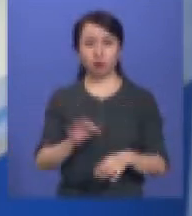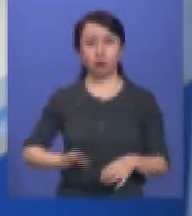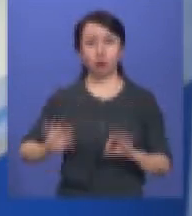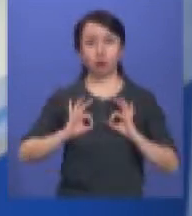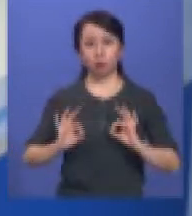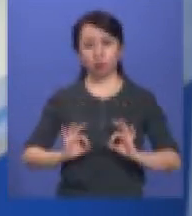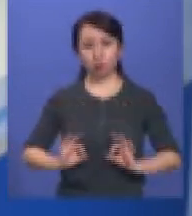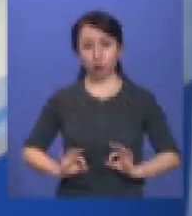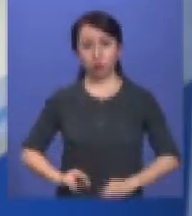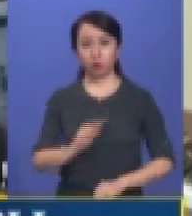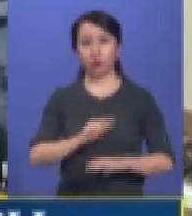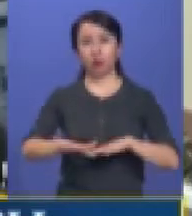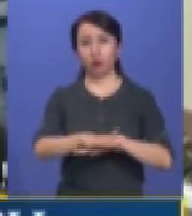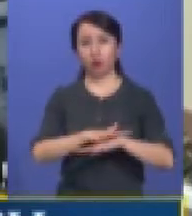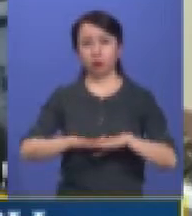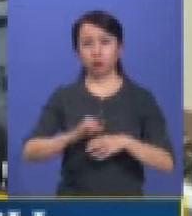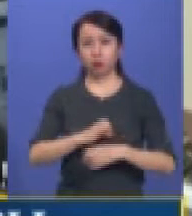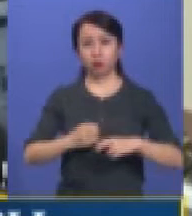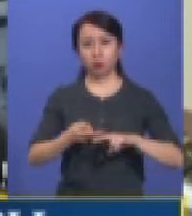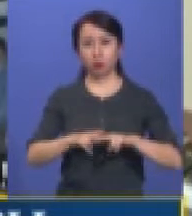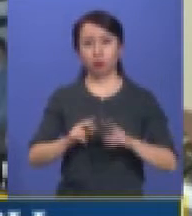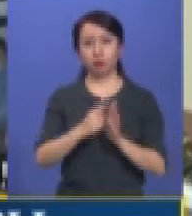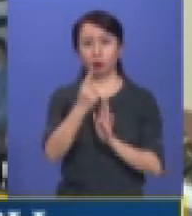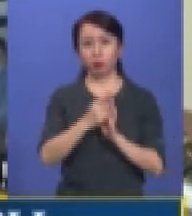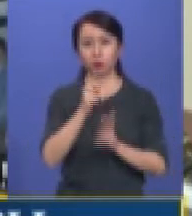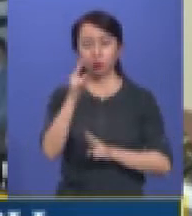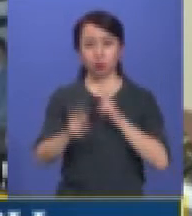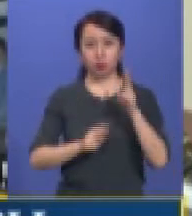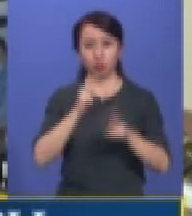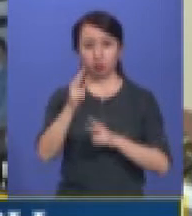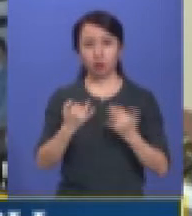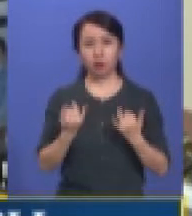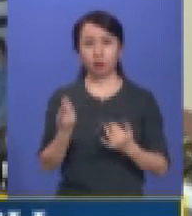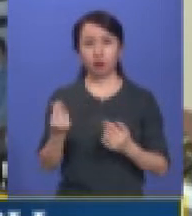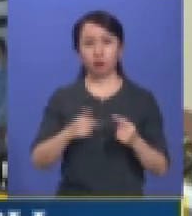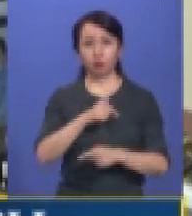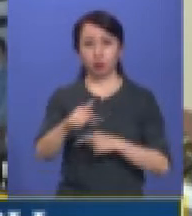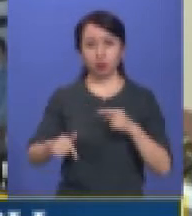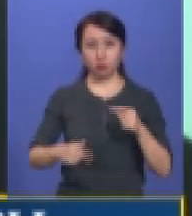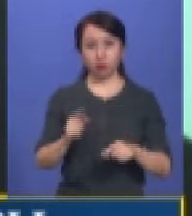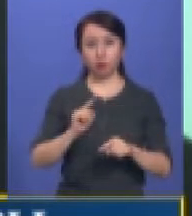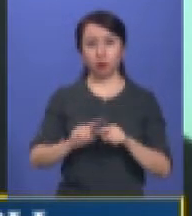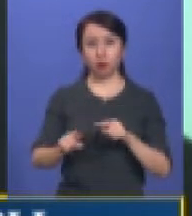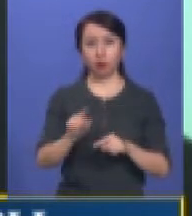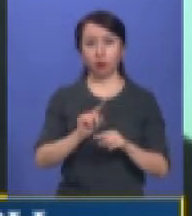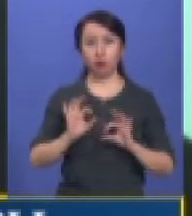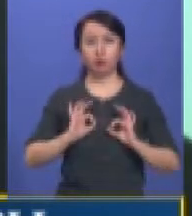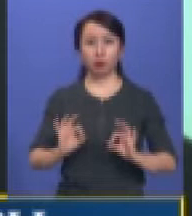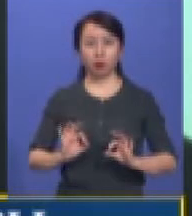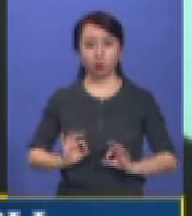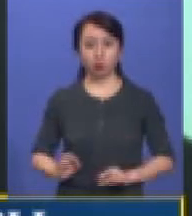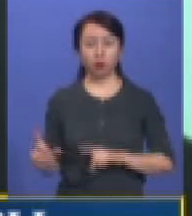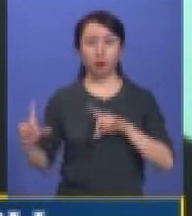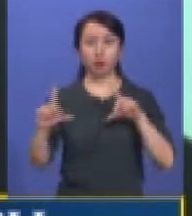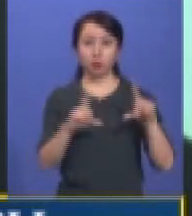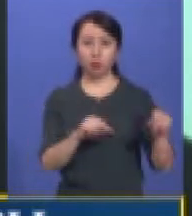прокуратуре действует общественный совет, который принимает вопросы, жалобы и претензии от всех бизнесменов. Незамедлительно сотрудники прокуратуры